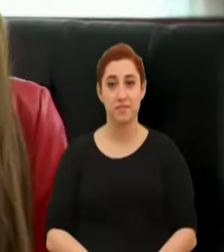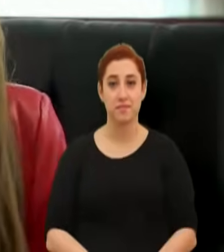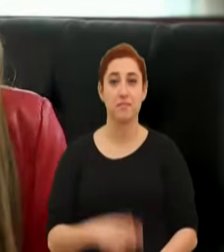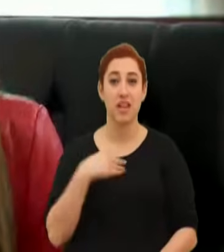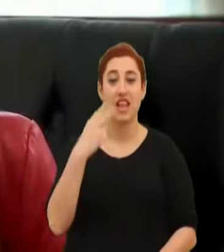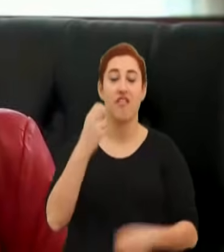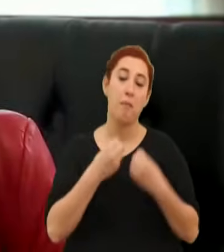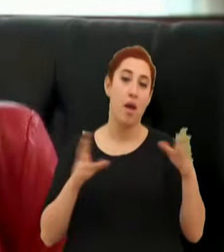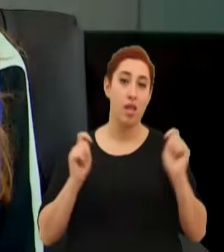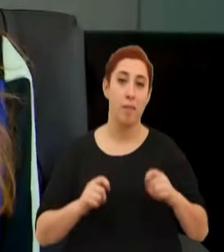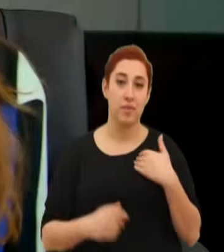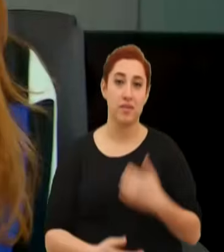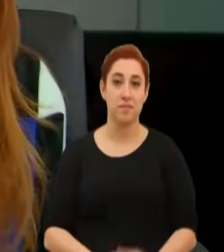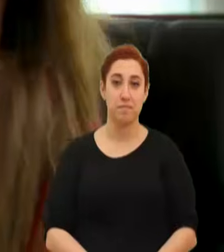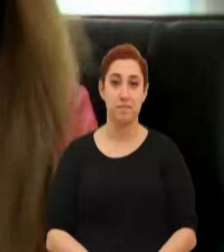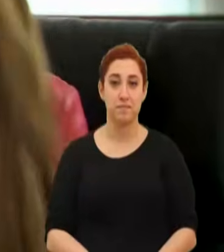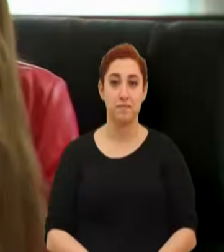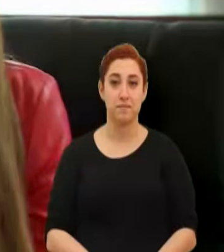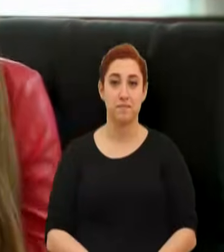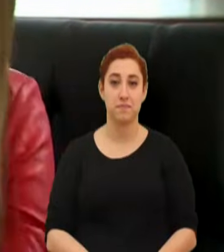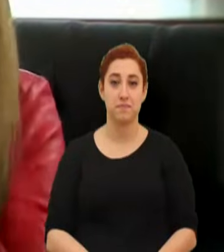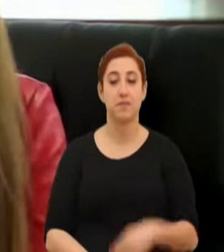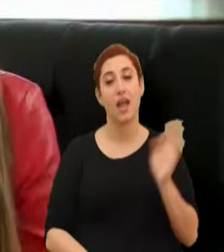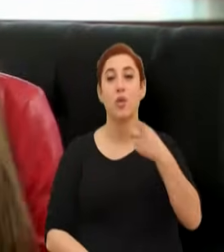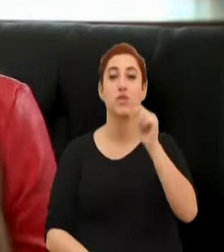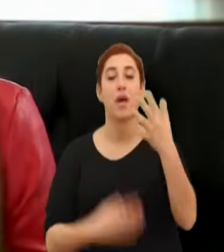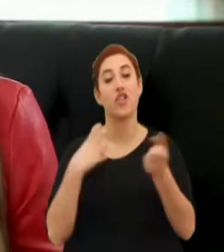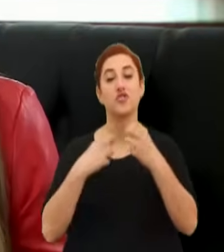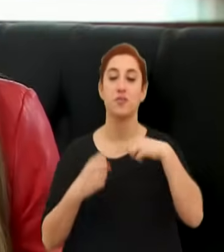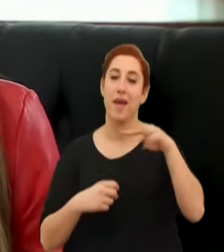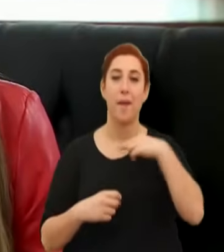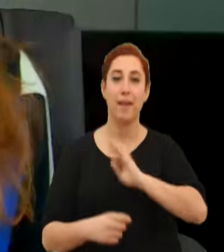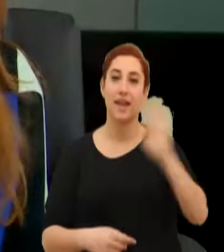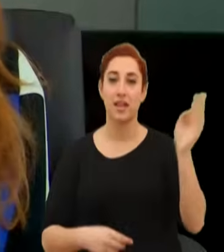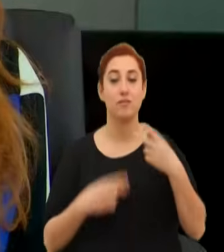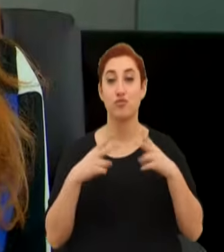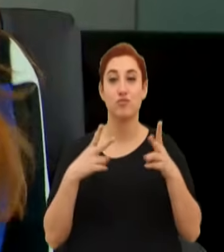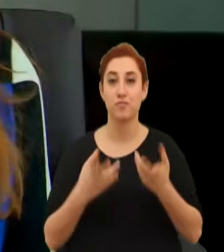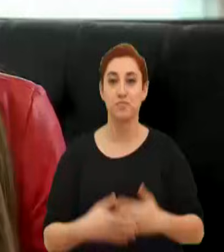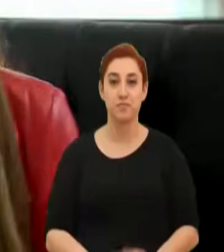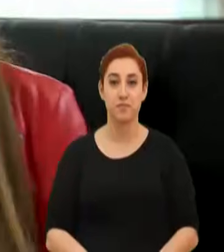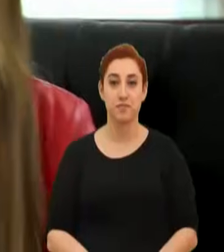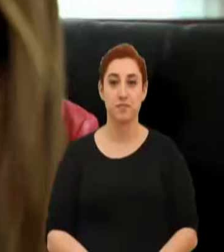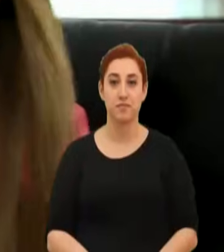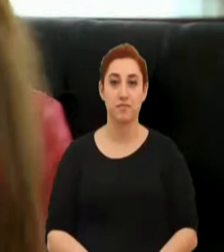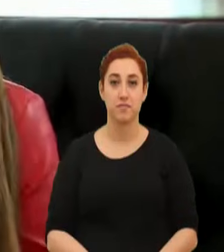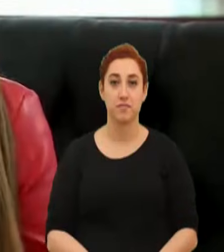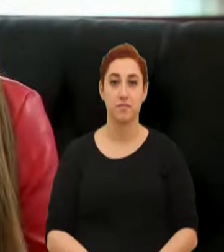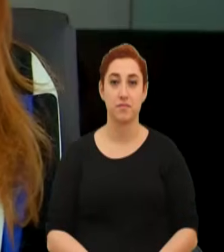Ben iki kere bayıldım. İyi, hadi o zaman alışverişe beraber gidelim. Harika.